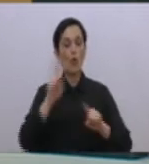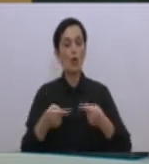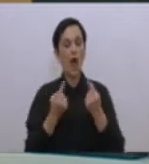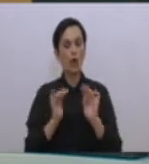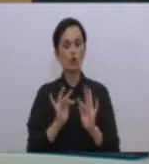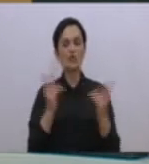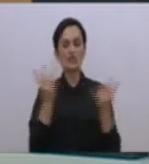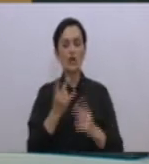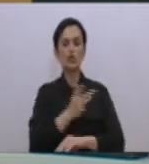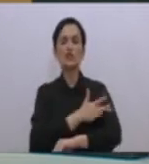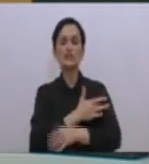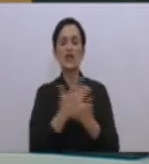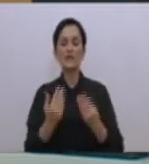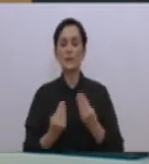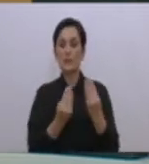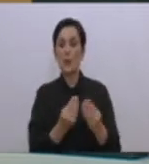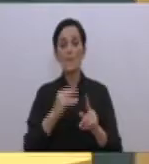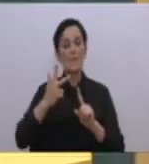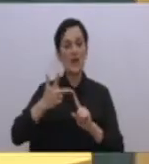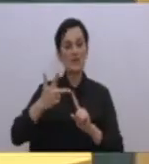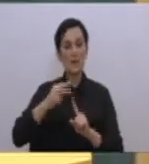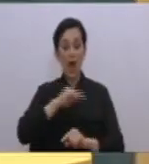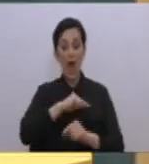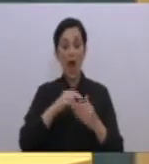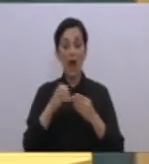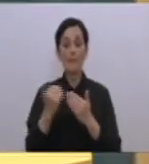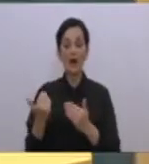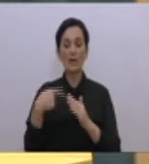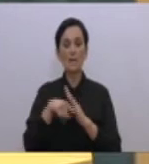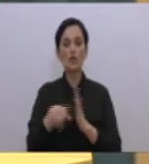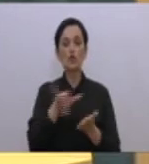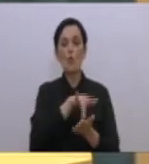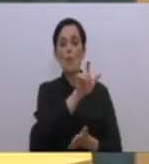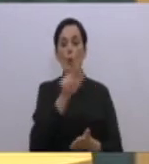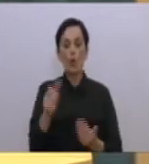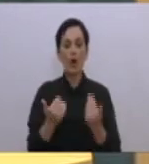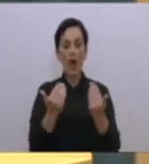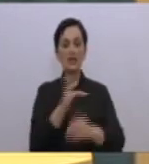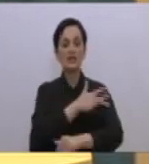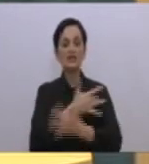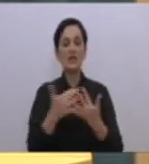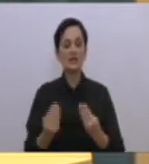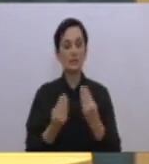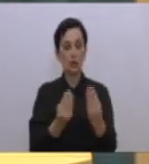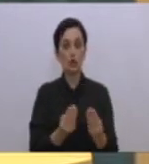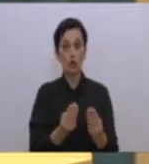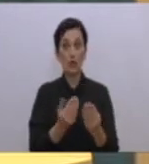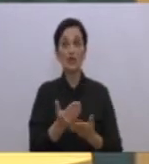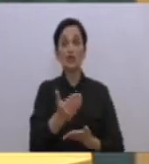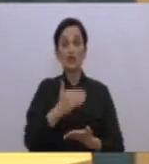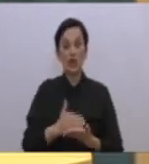saciro servisis mitsodeba da mesame, aparatis mier mokhalakeebistvis servisis mitsodeba.